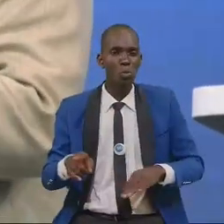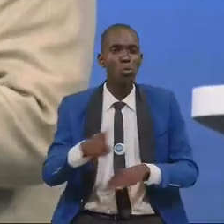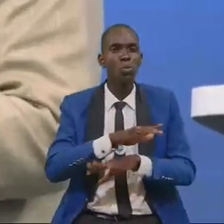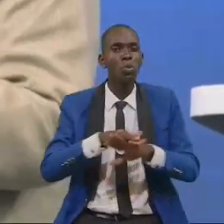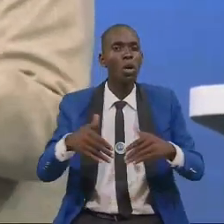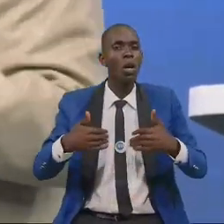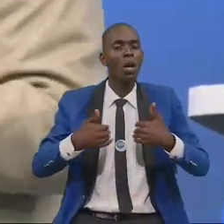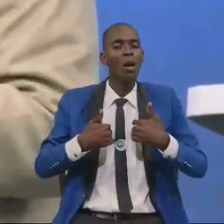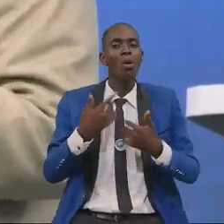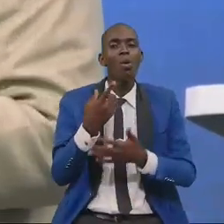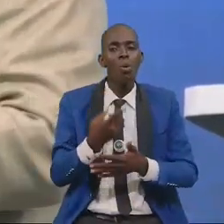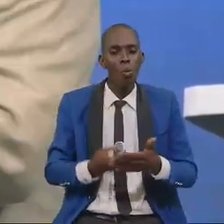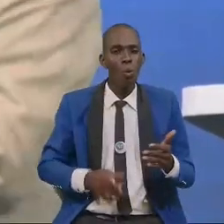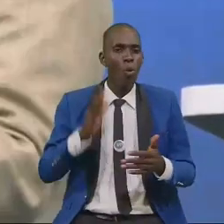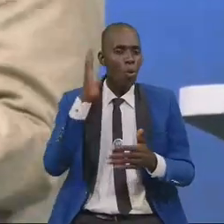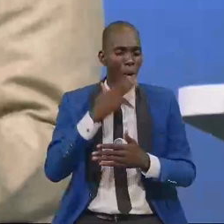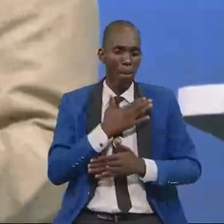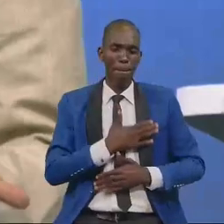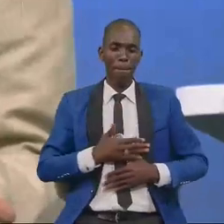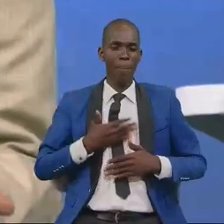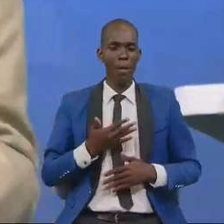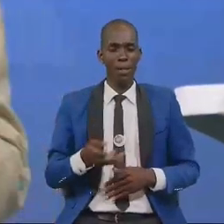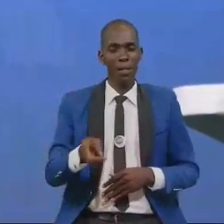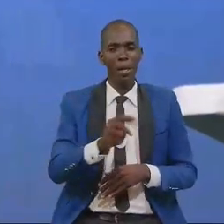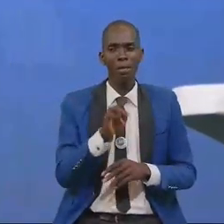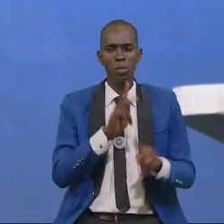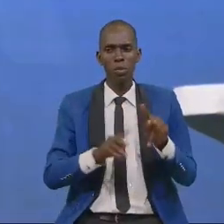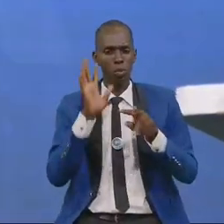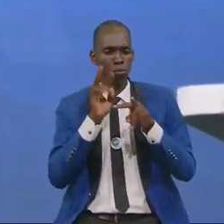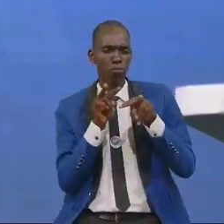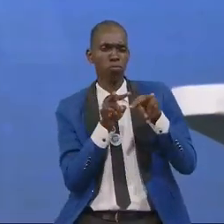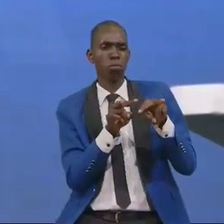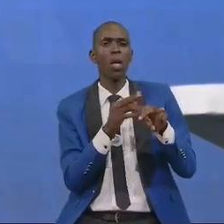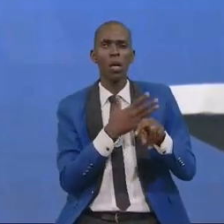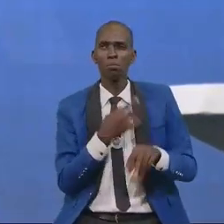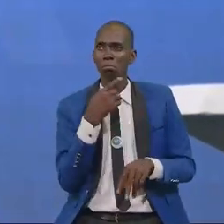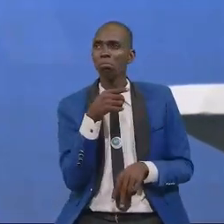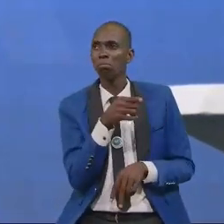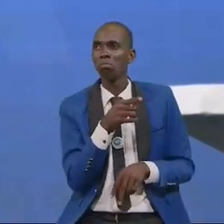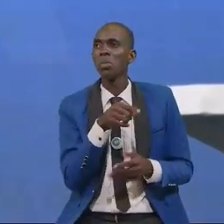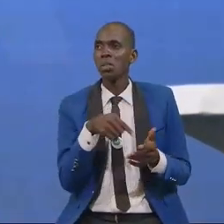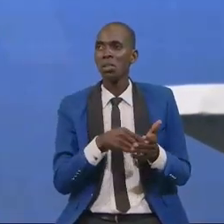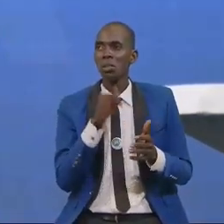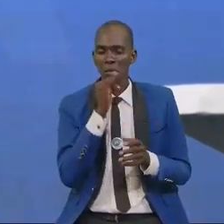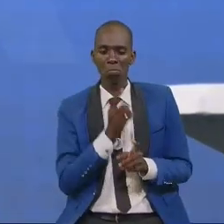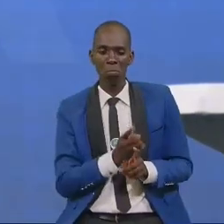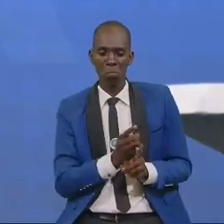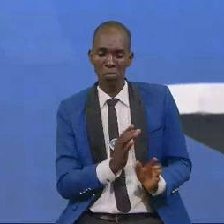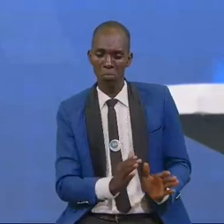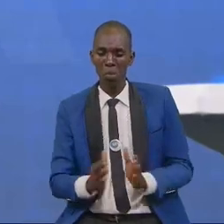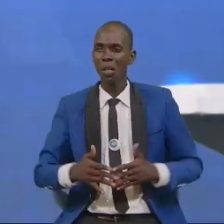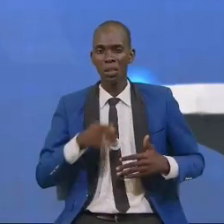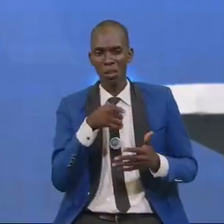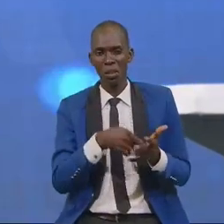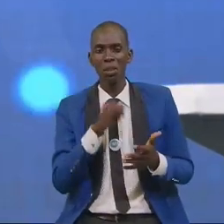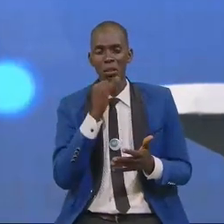ce qui va être agréable au Seigneur et les avant de te regarder pour dire ah ça c'est une vie ordonné ah ça c'est une bonne